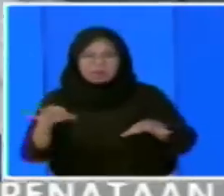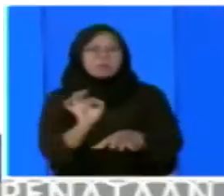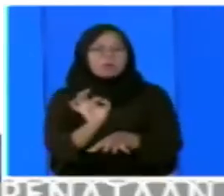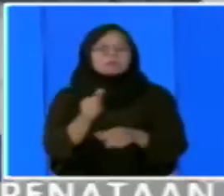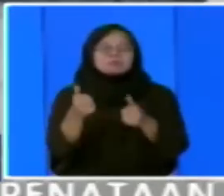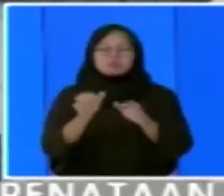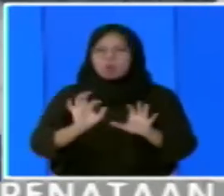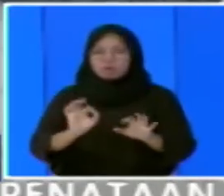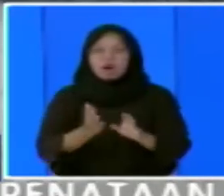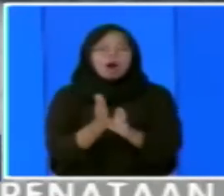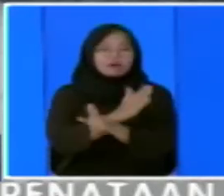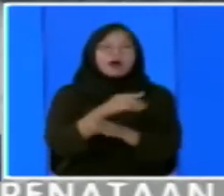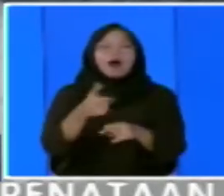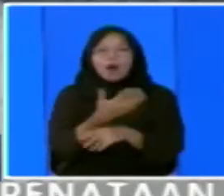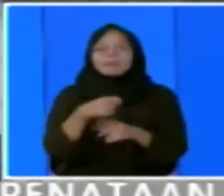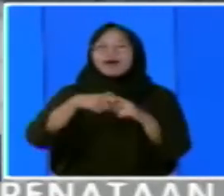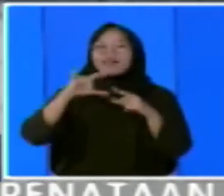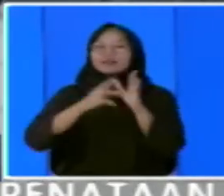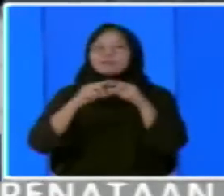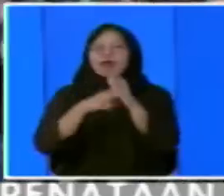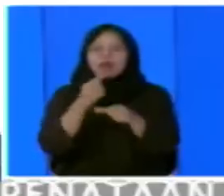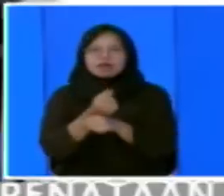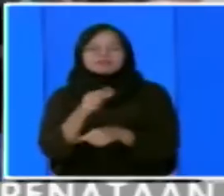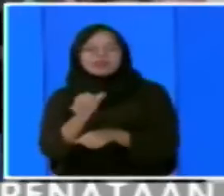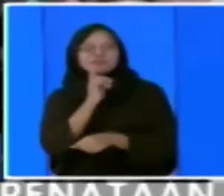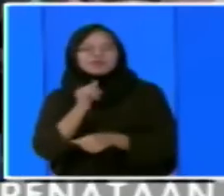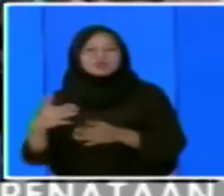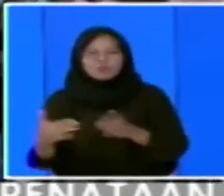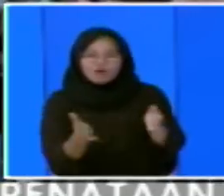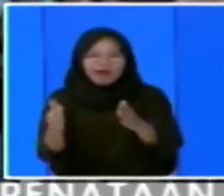seperti Sungai Cheon Yecheon di Seoul, Korea Selatan.